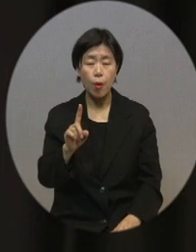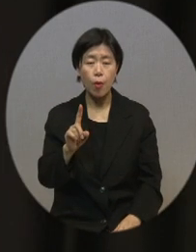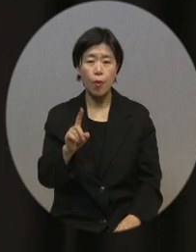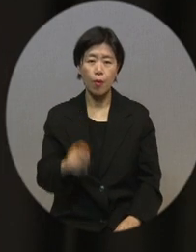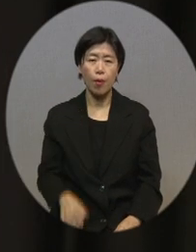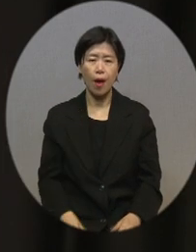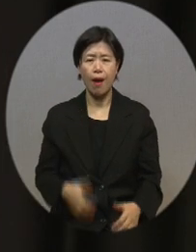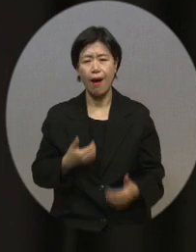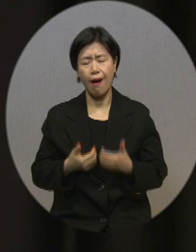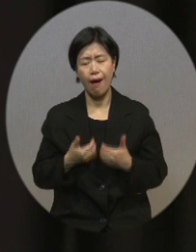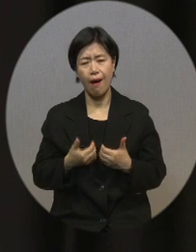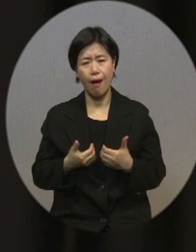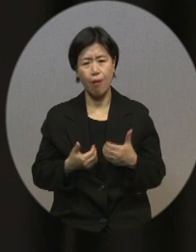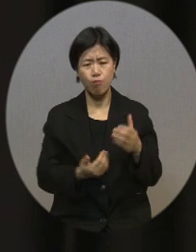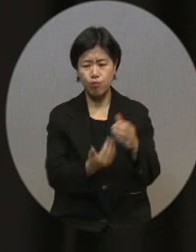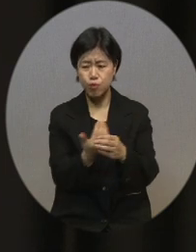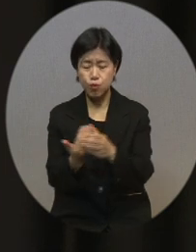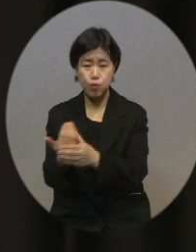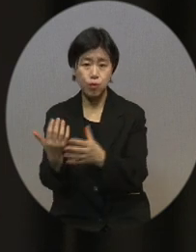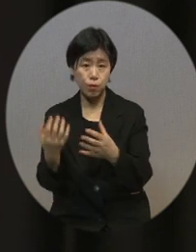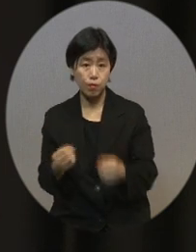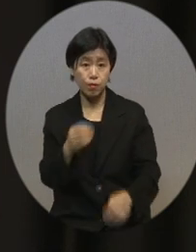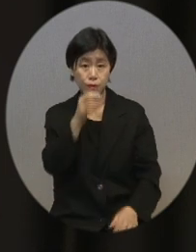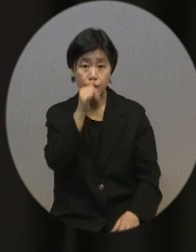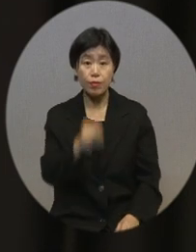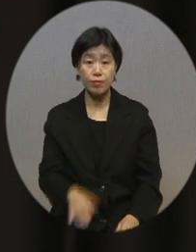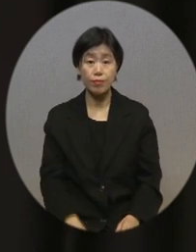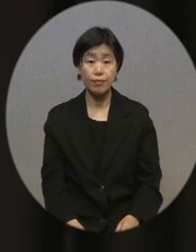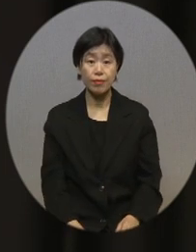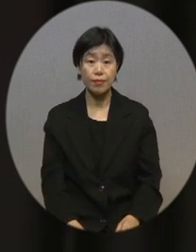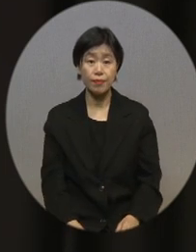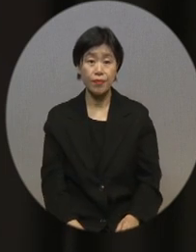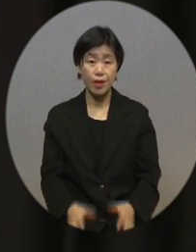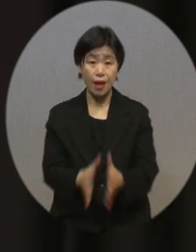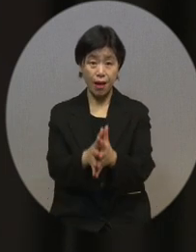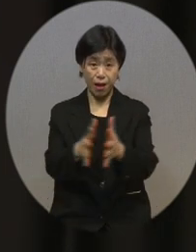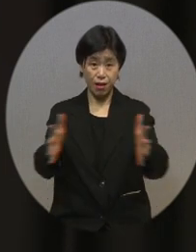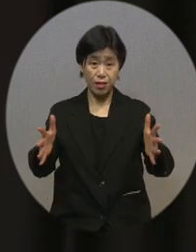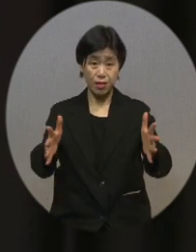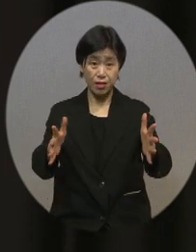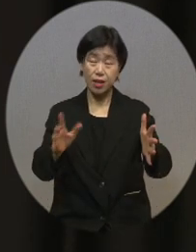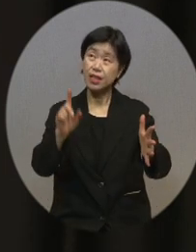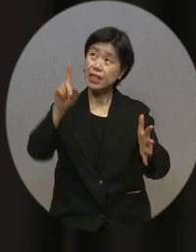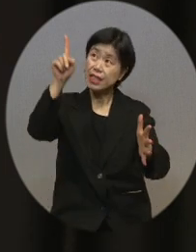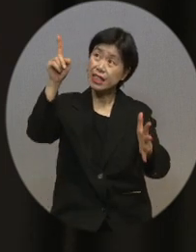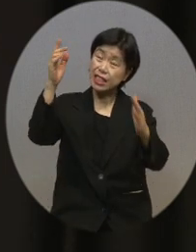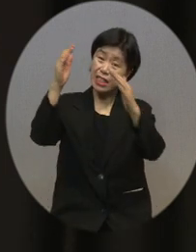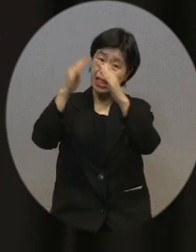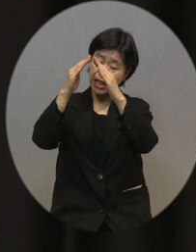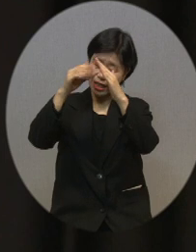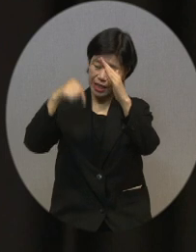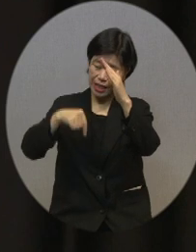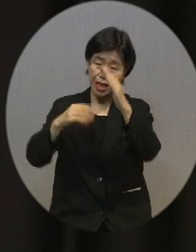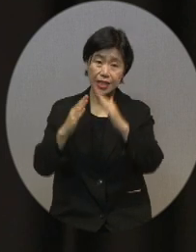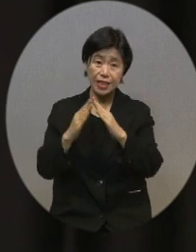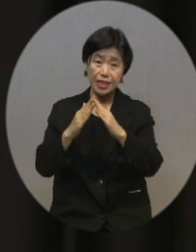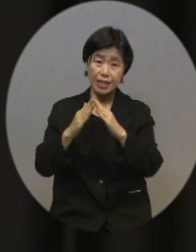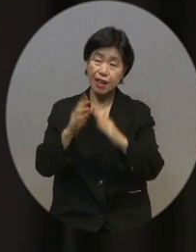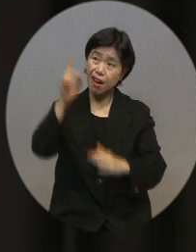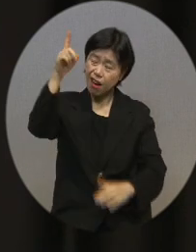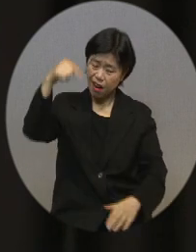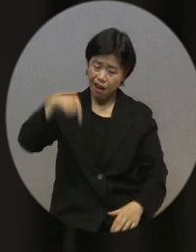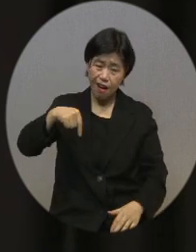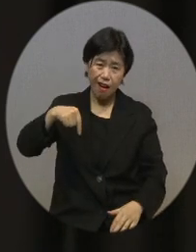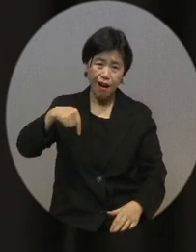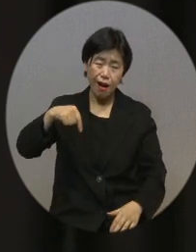고층 아파트든 저층이든 예. 이 우아래층과의 그 소음 문제 예. 이게 사실은 당해보지 않은